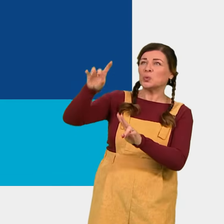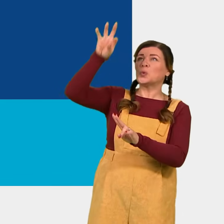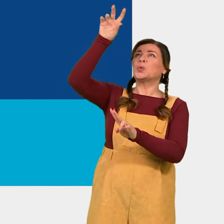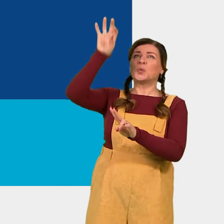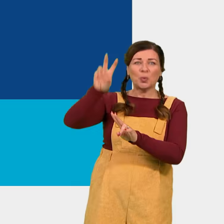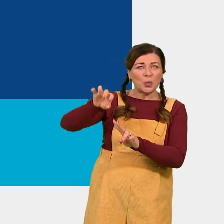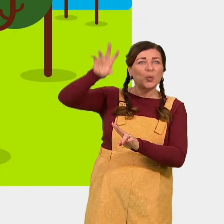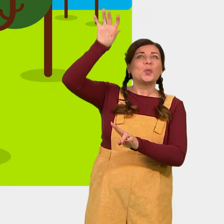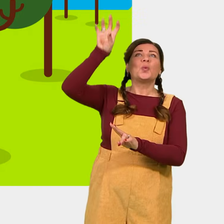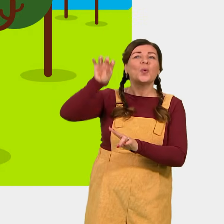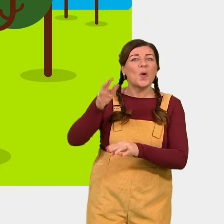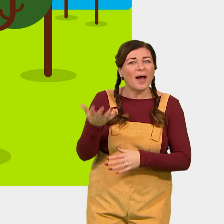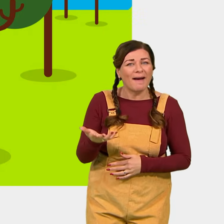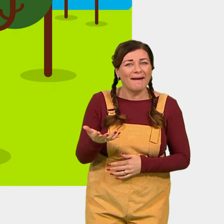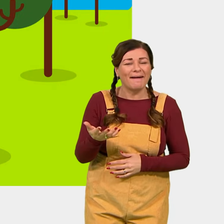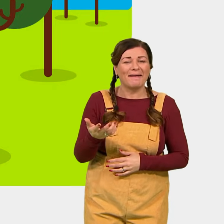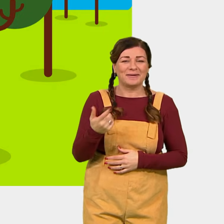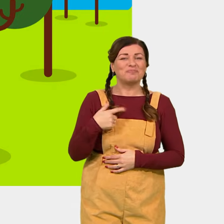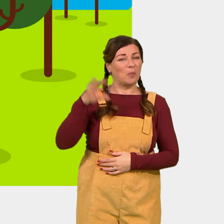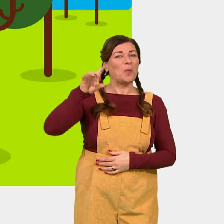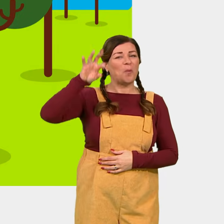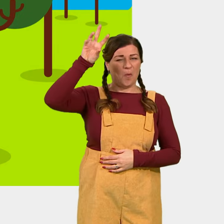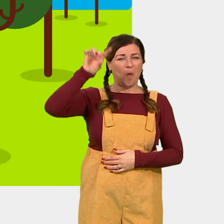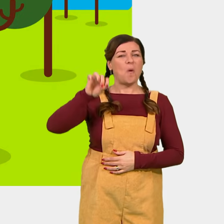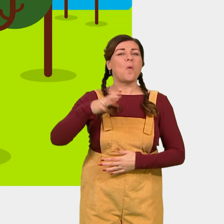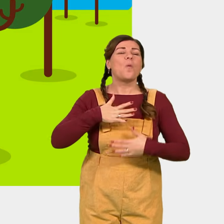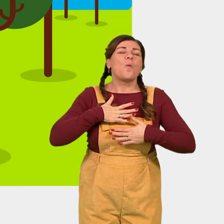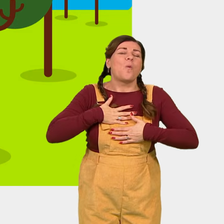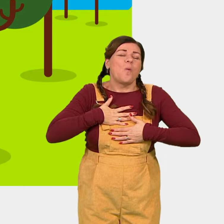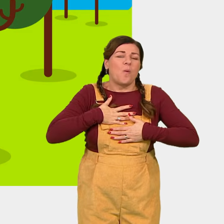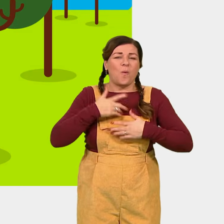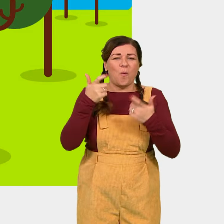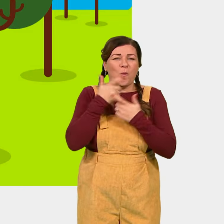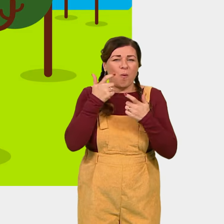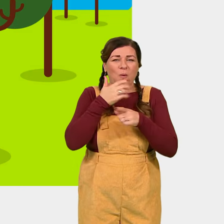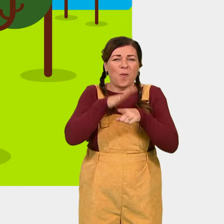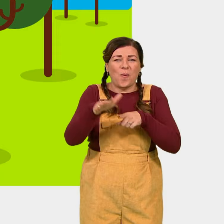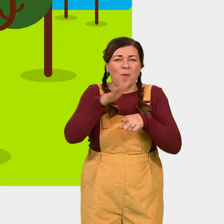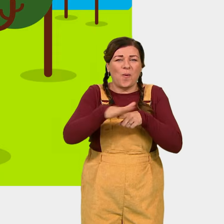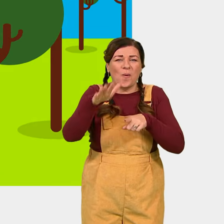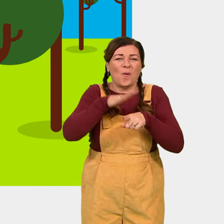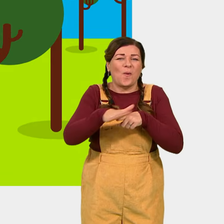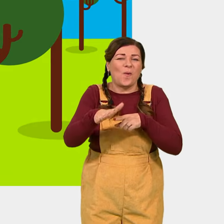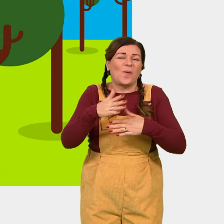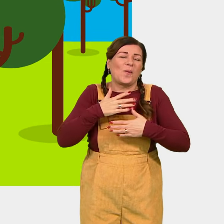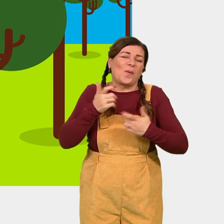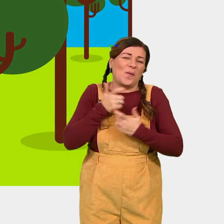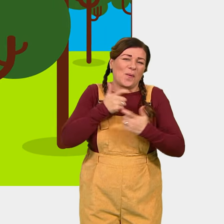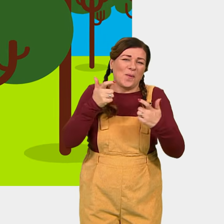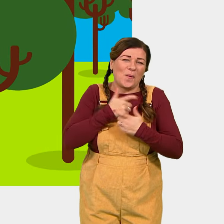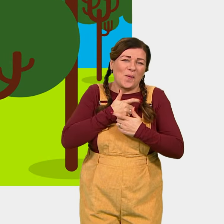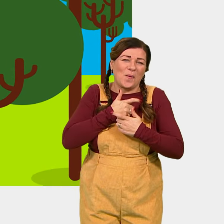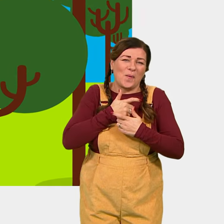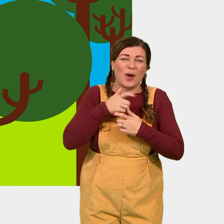y coed. Roedd Anansi wrth ei fodd yn dweud jokes i wneud i'w ffrind chwerthin ac yn creu